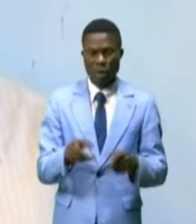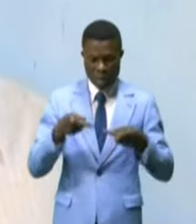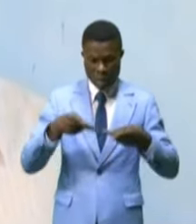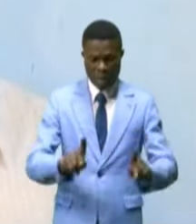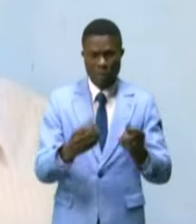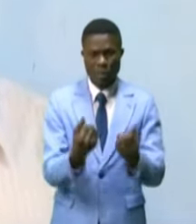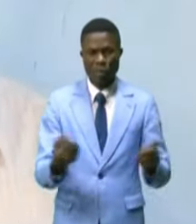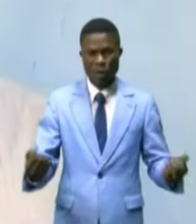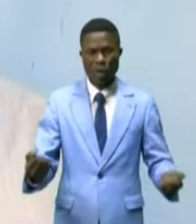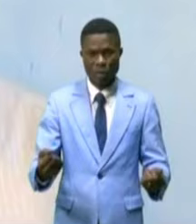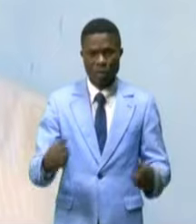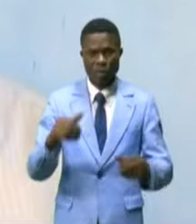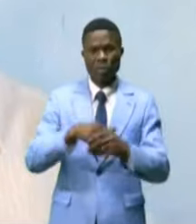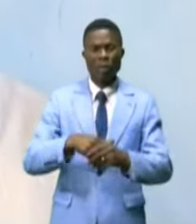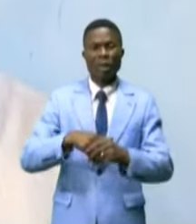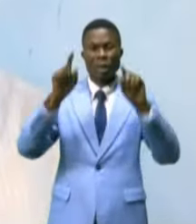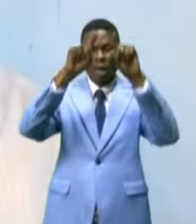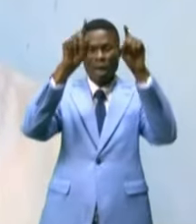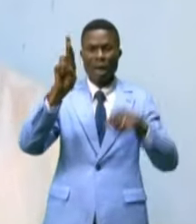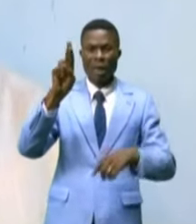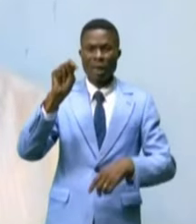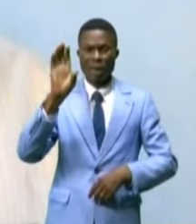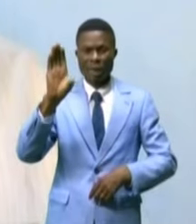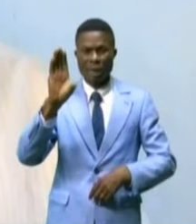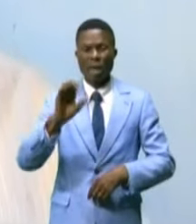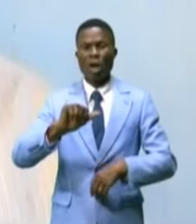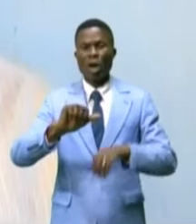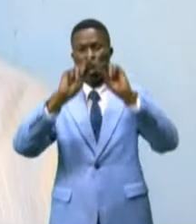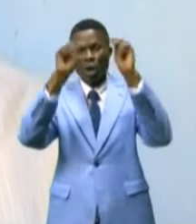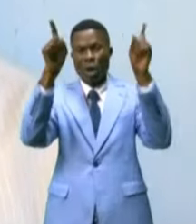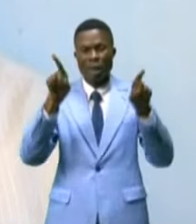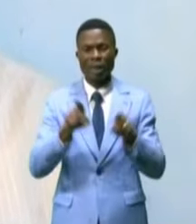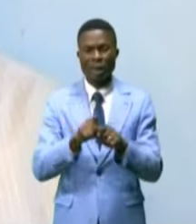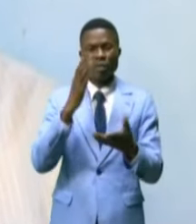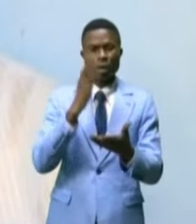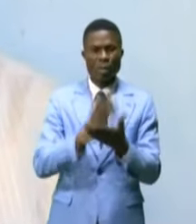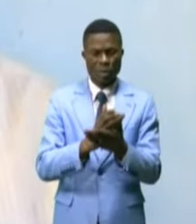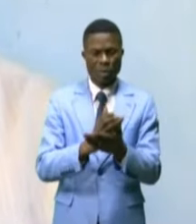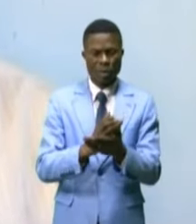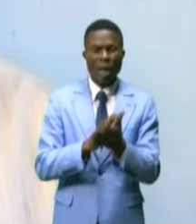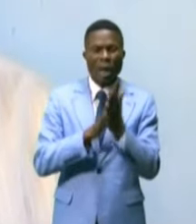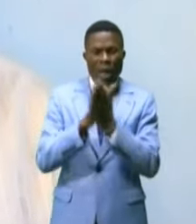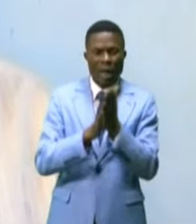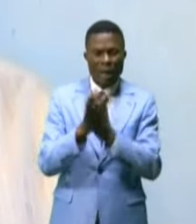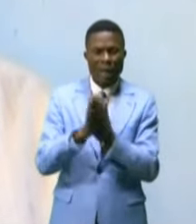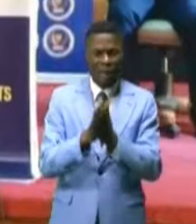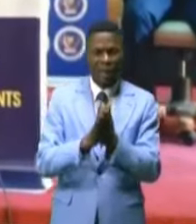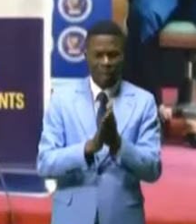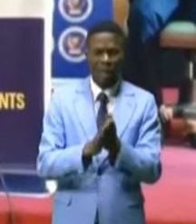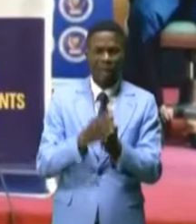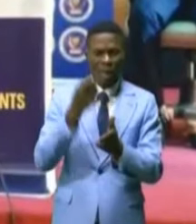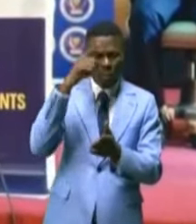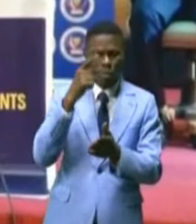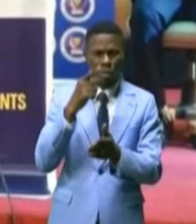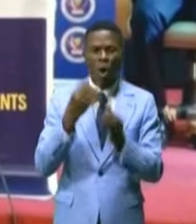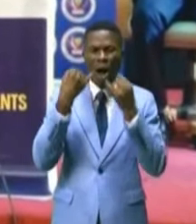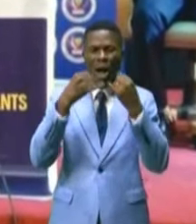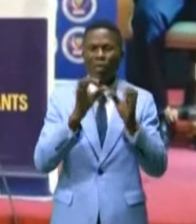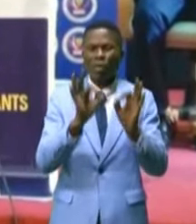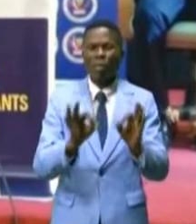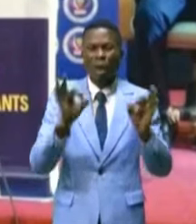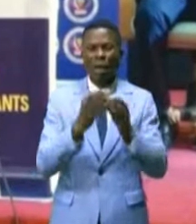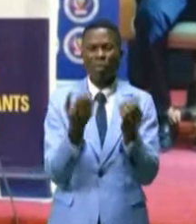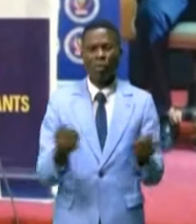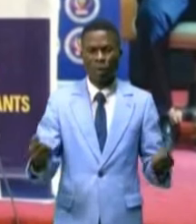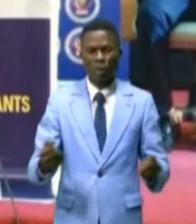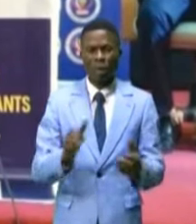aux enfants, que ce soit la chaîne nationale ou les chaînes privées, d'ouvrir un peu la fenêtre en faveur de l'enfant. L'initiateur de la conférence